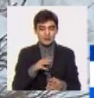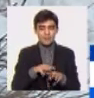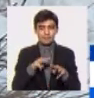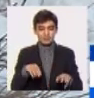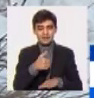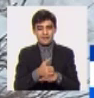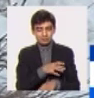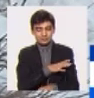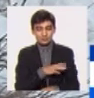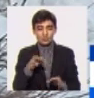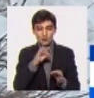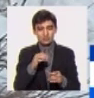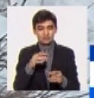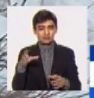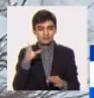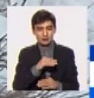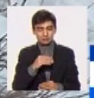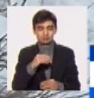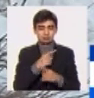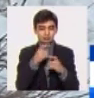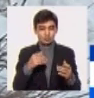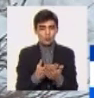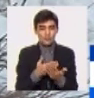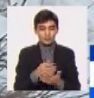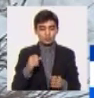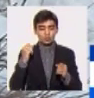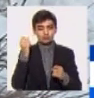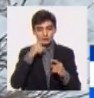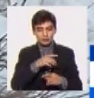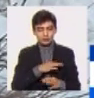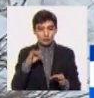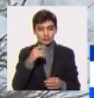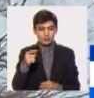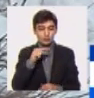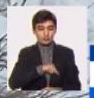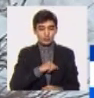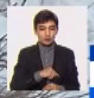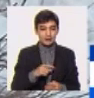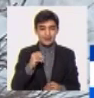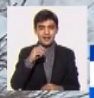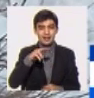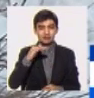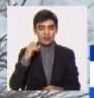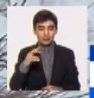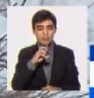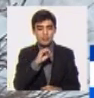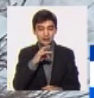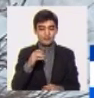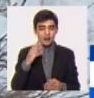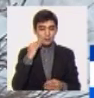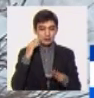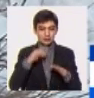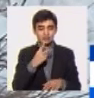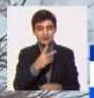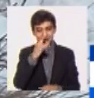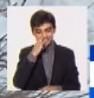Минздрава тревожные для всей страны новости, стало ясно в первые минуты по его настроению. Елжан Биртанов сообщил, что в Алматы у